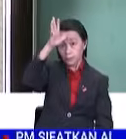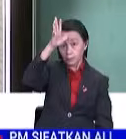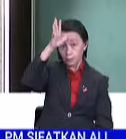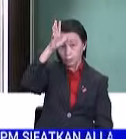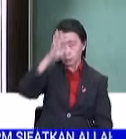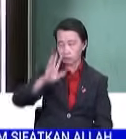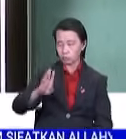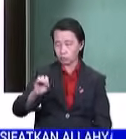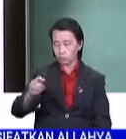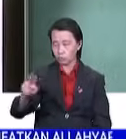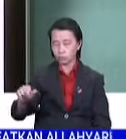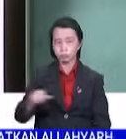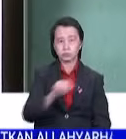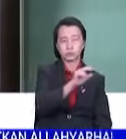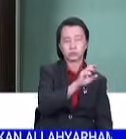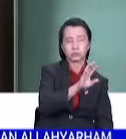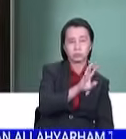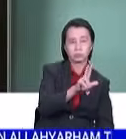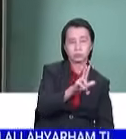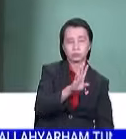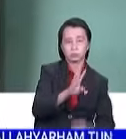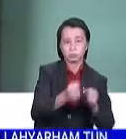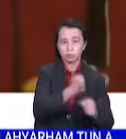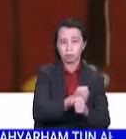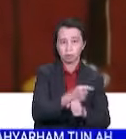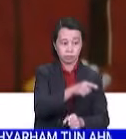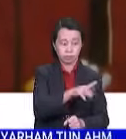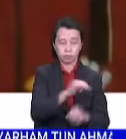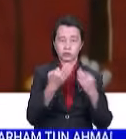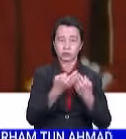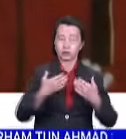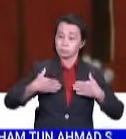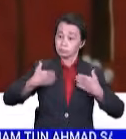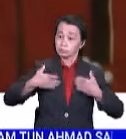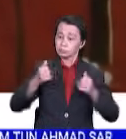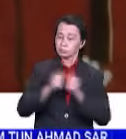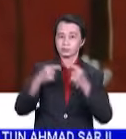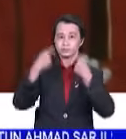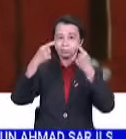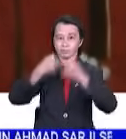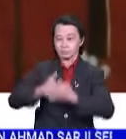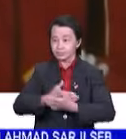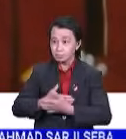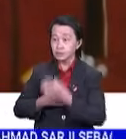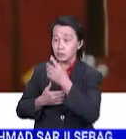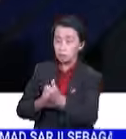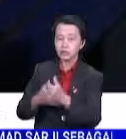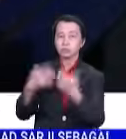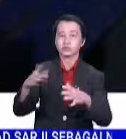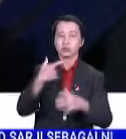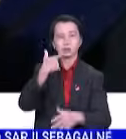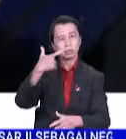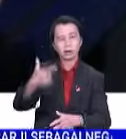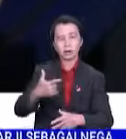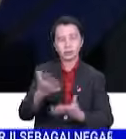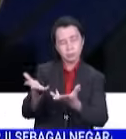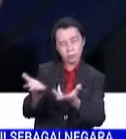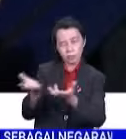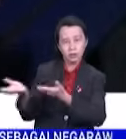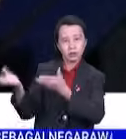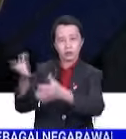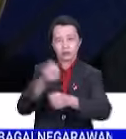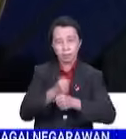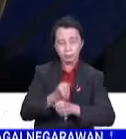Gustin jurnal 54 tahun memberitahu dia dan keluarga ama berbangga dengan kejayaan anaknya yang sudah lama menyimpan hasrat